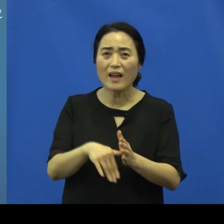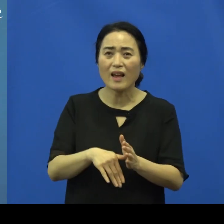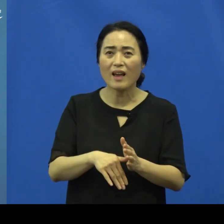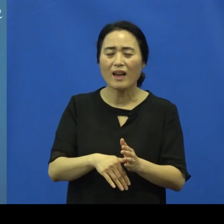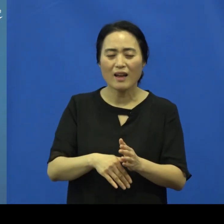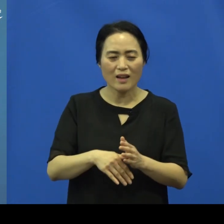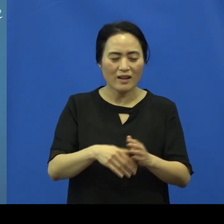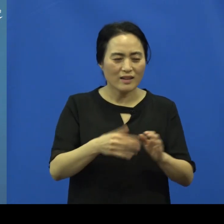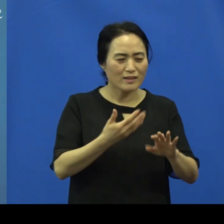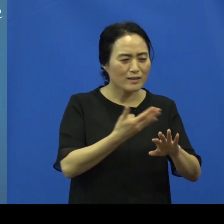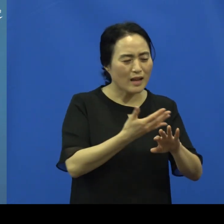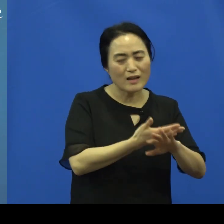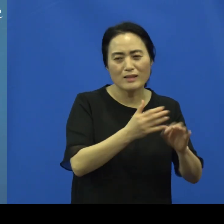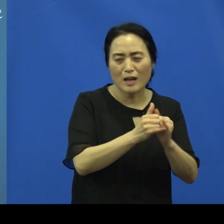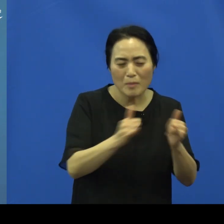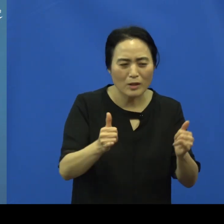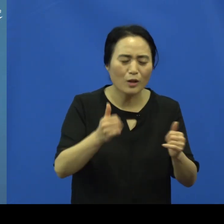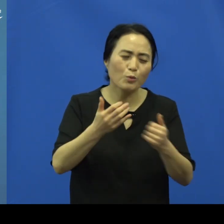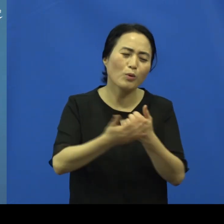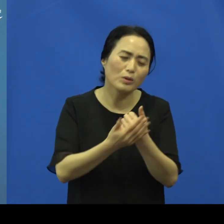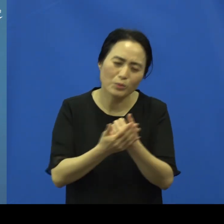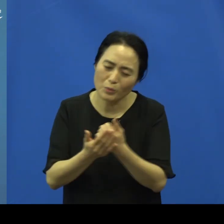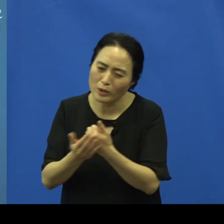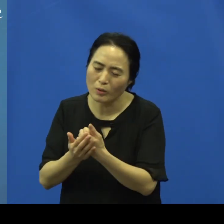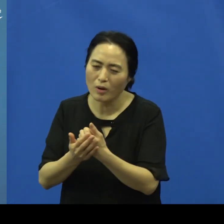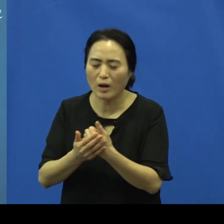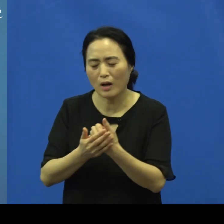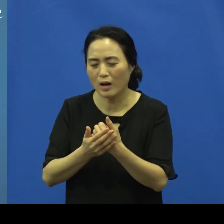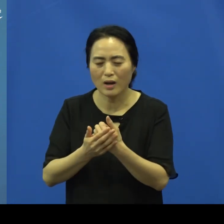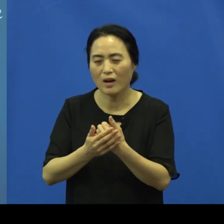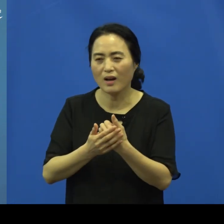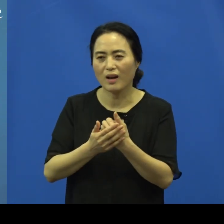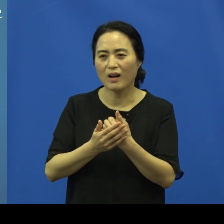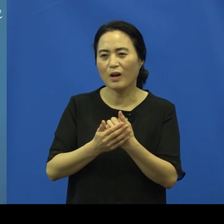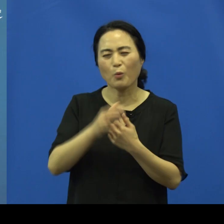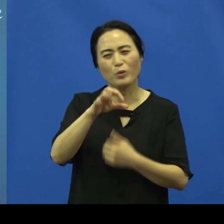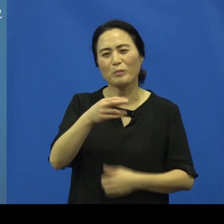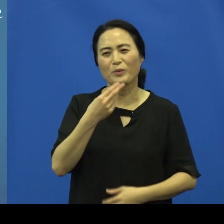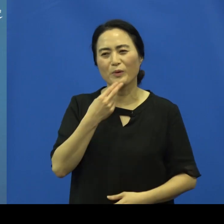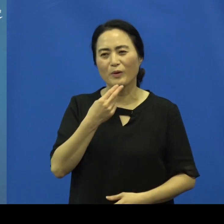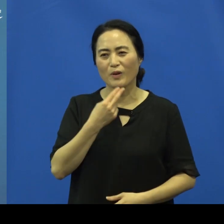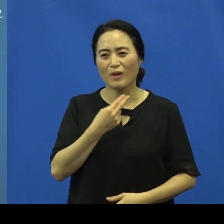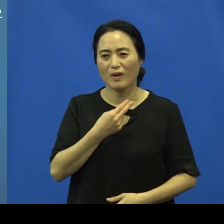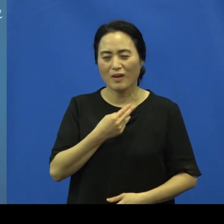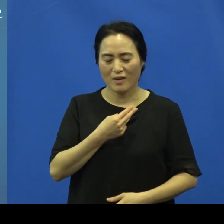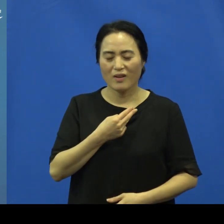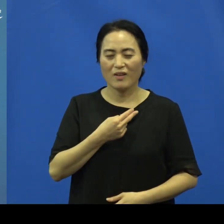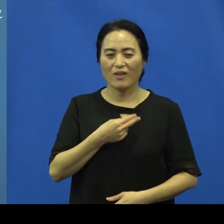도움을 구할 데가 없어요. 바라볼 곳이 없어요. 한 분밖에 없어요.